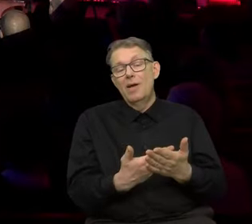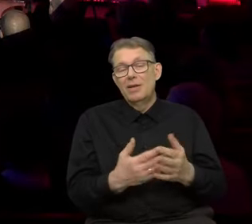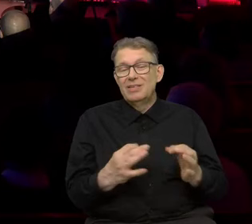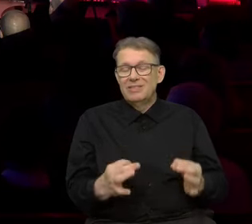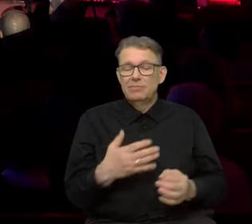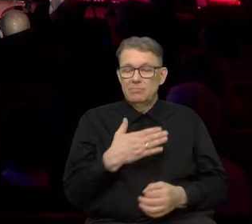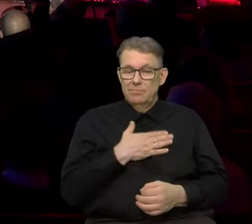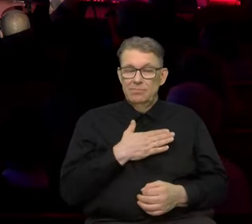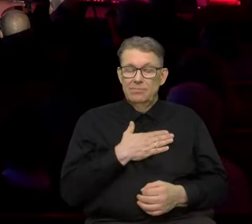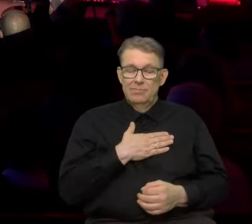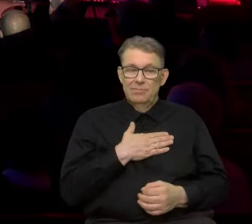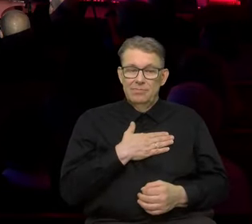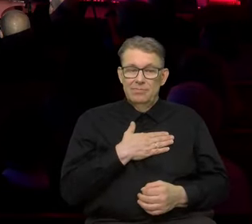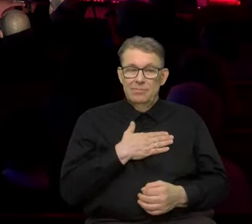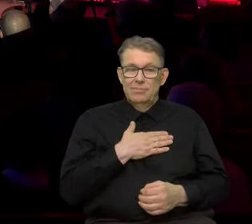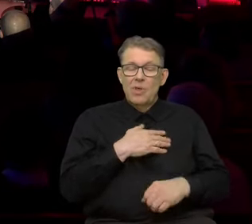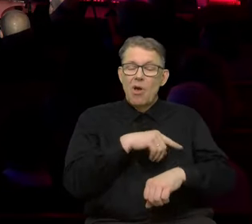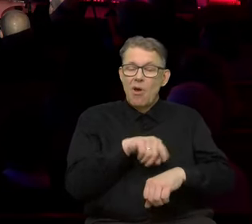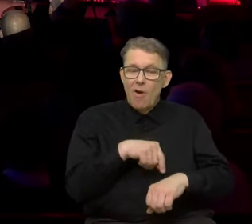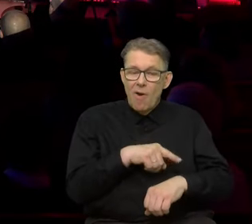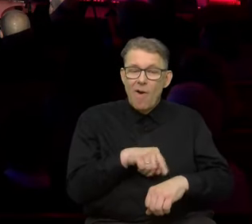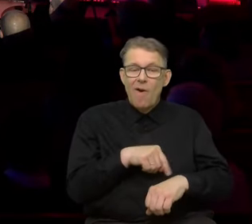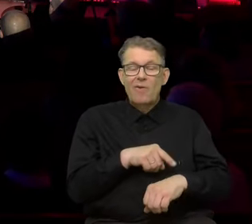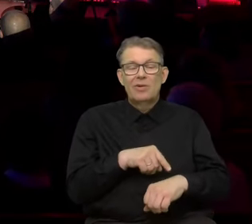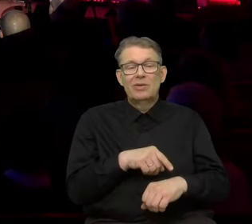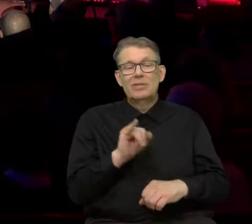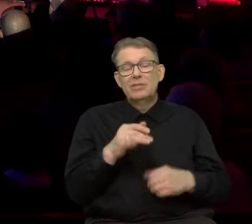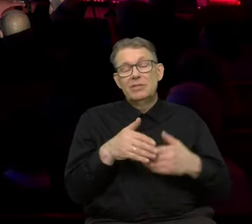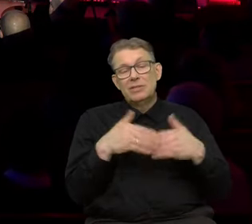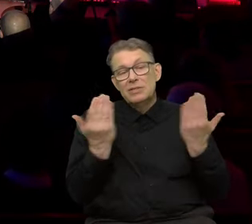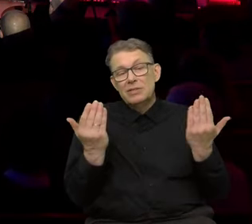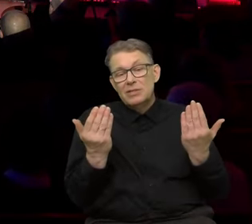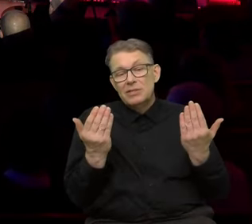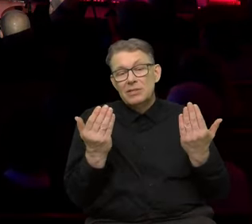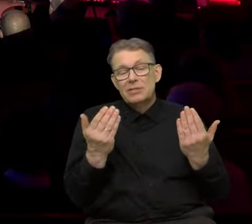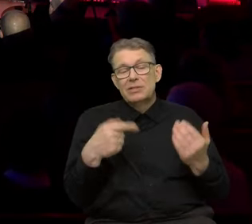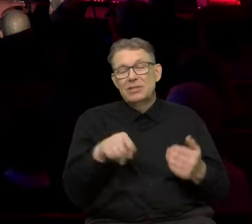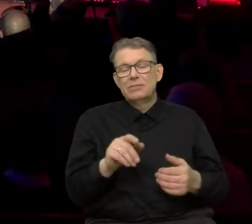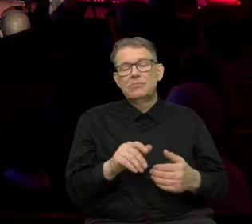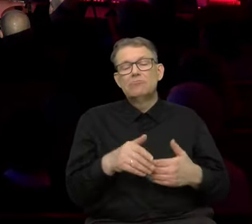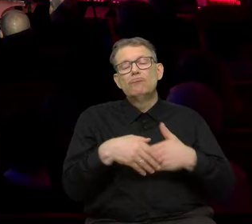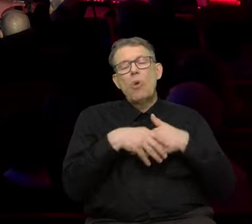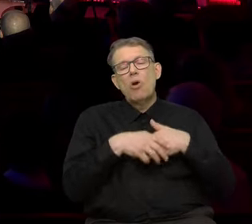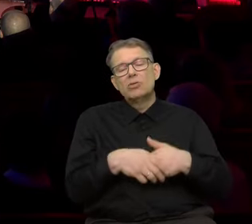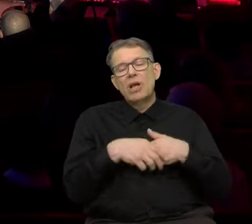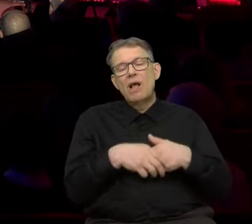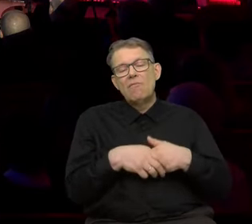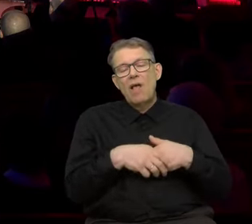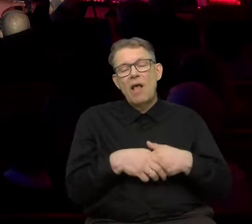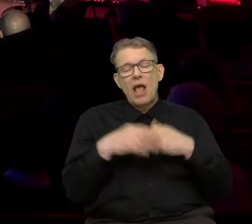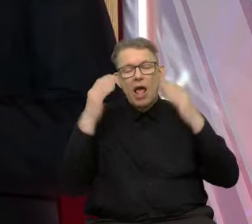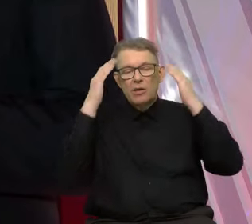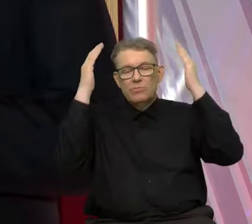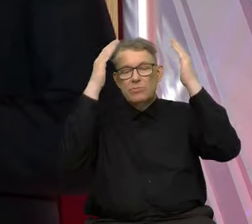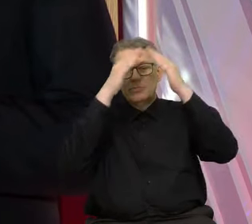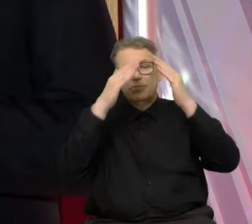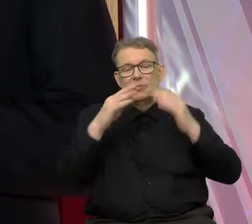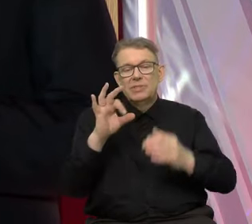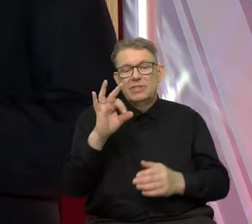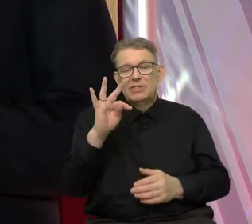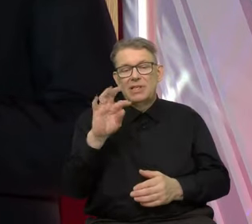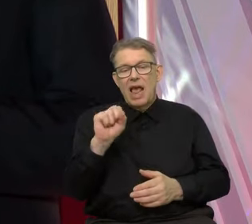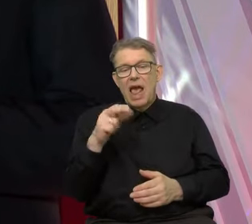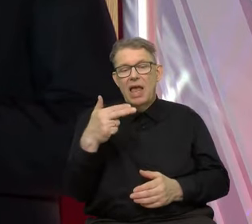przeżywamy godziny i dni pożegnania arcybiskupa